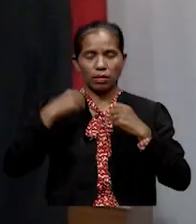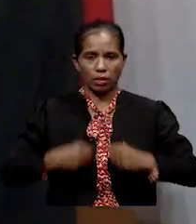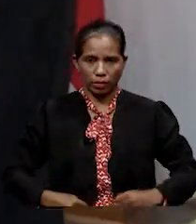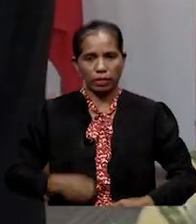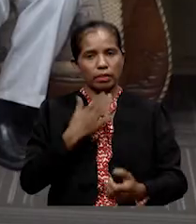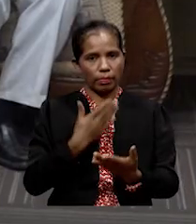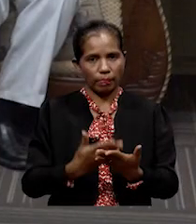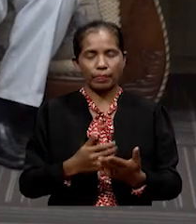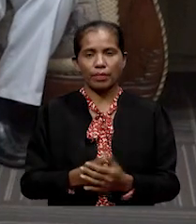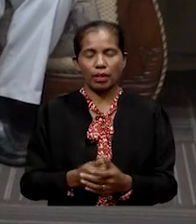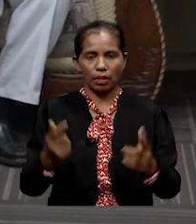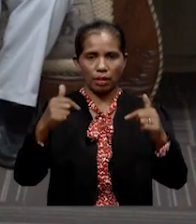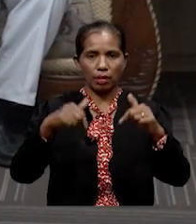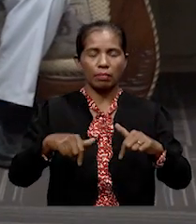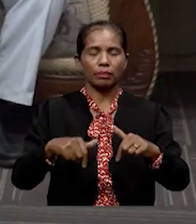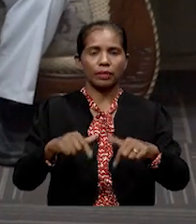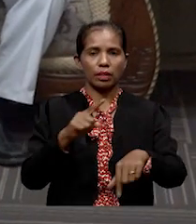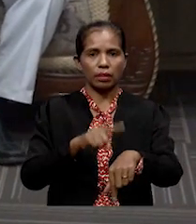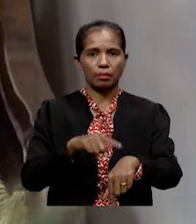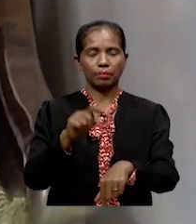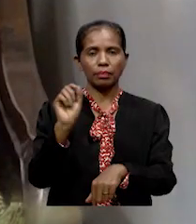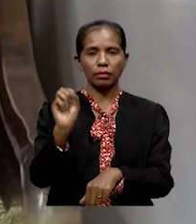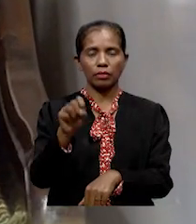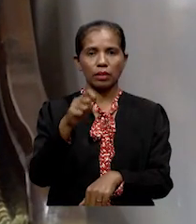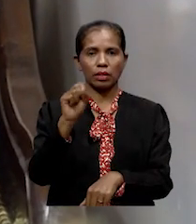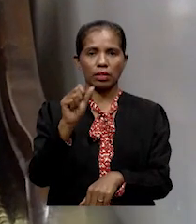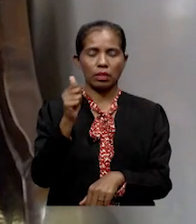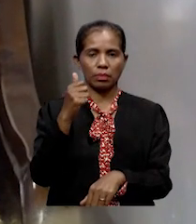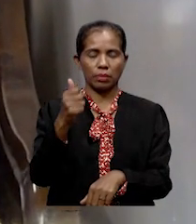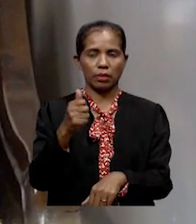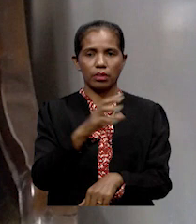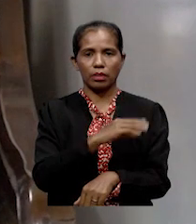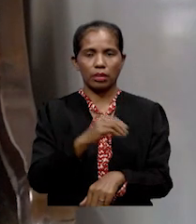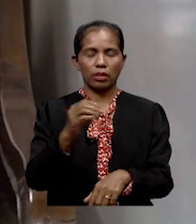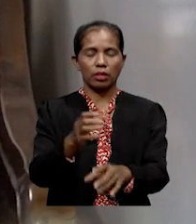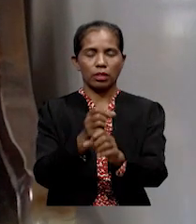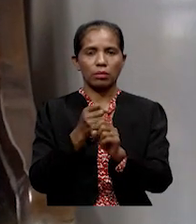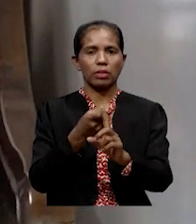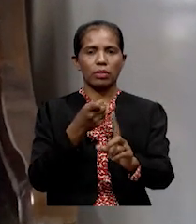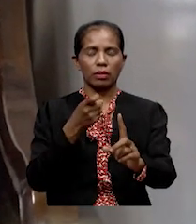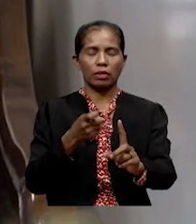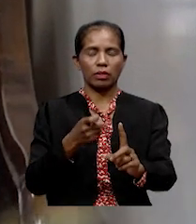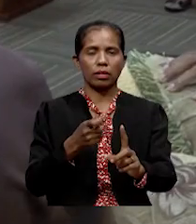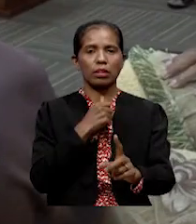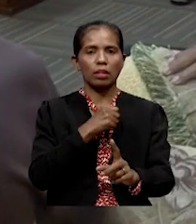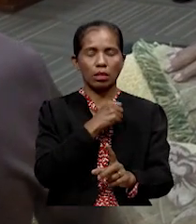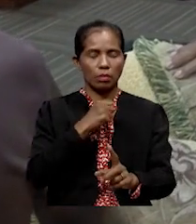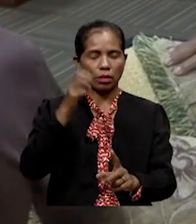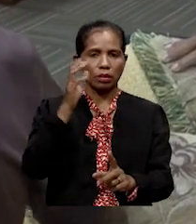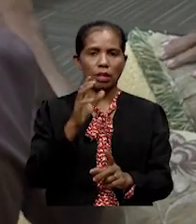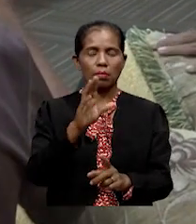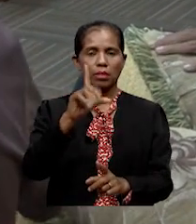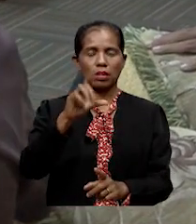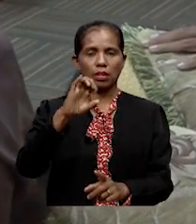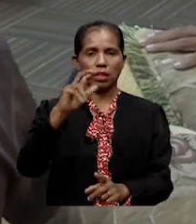to aeroporto internasional Nicolo Lobato ia oras tuku sanululiu oras Timor Leste no simu direta husi konferensi episkopal timorense Padre Leandro